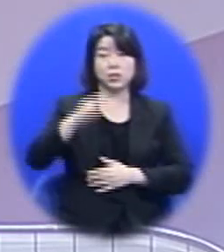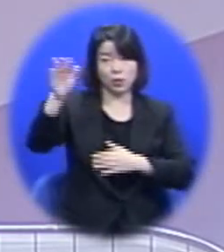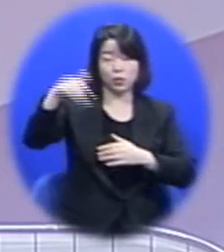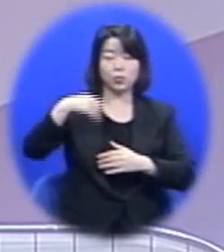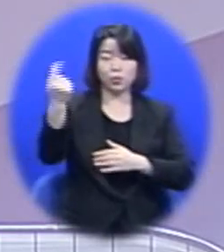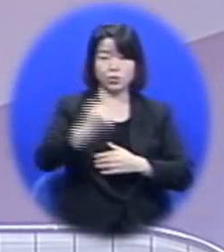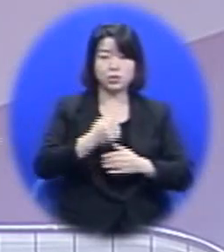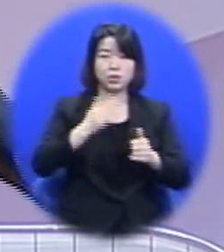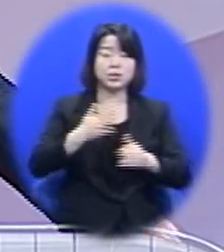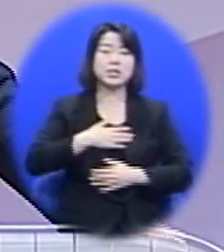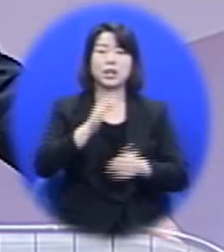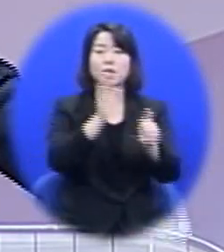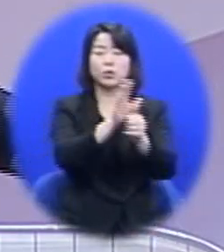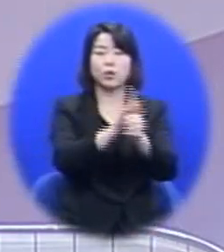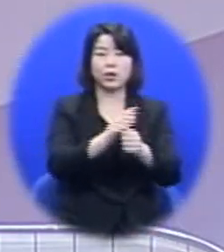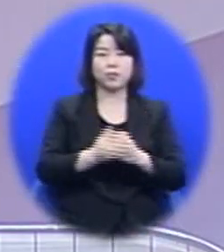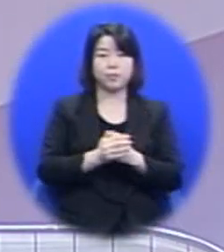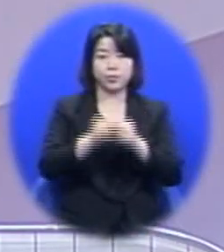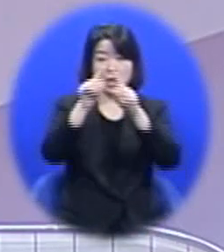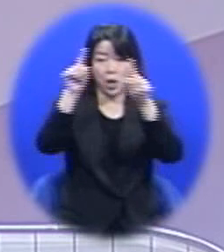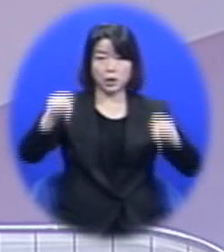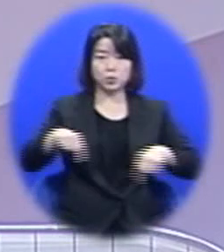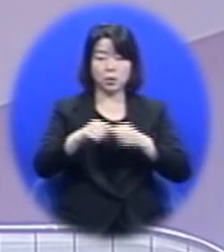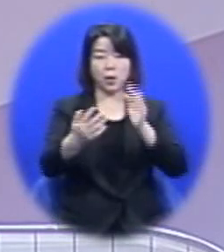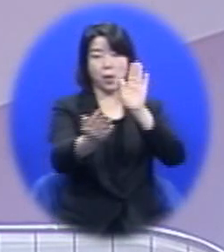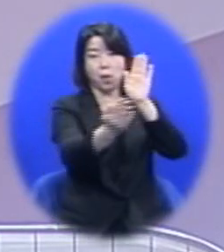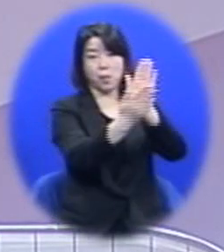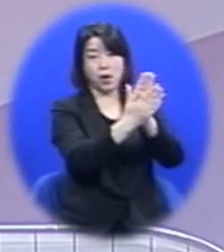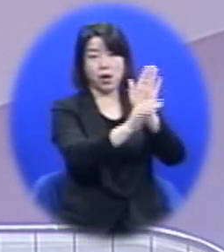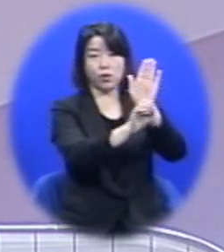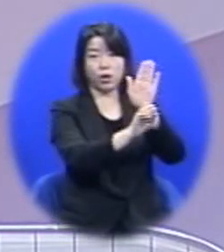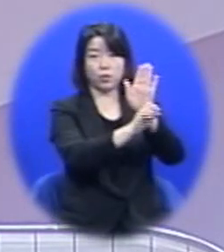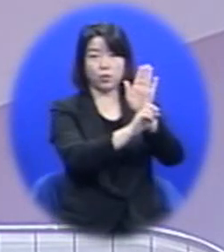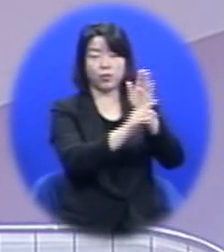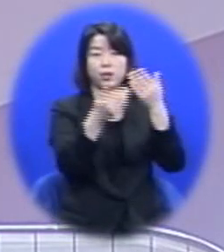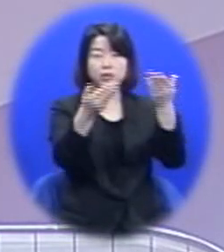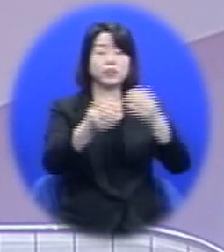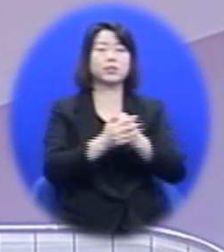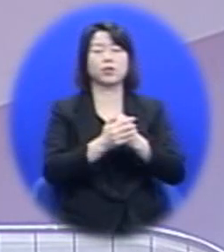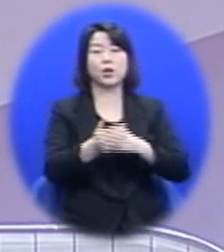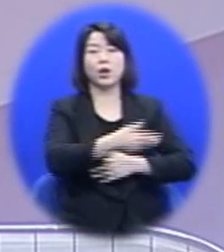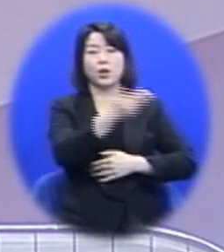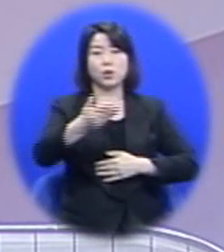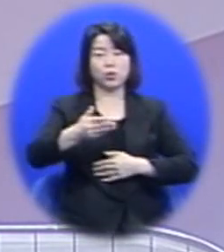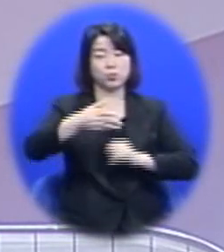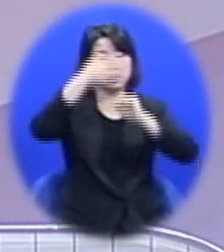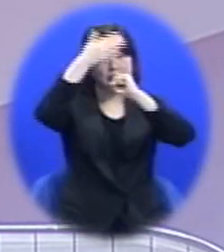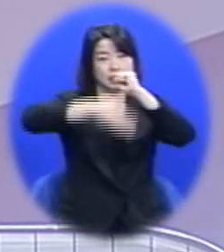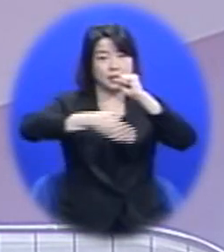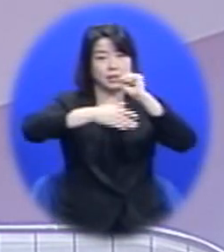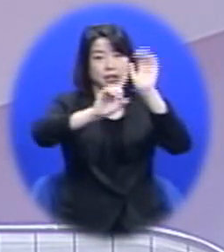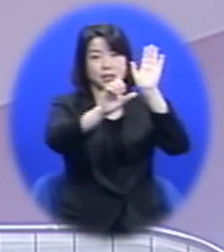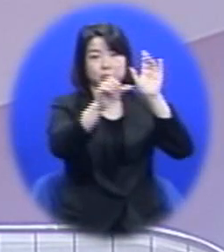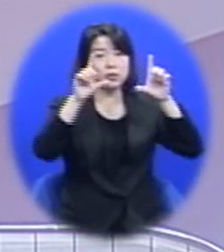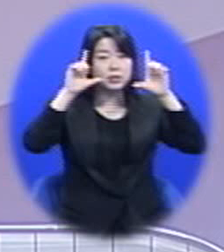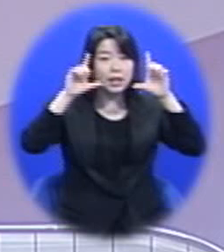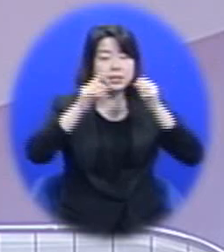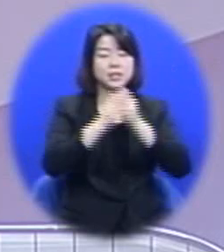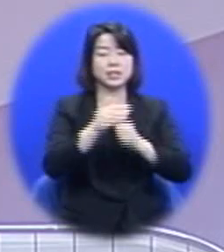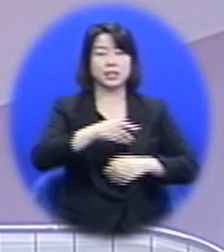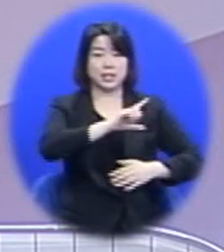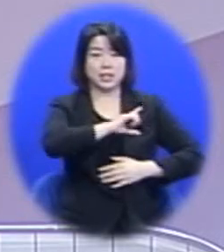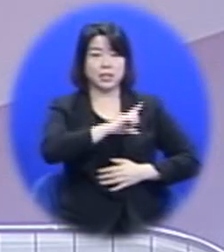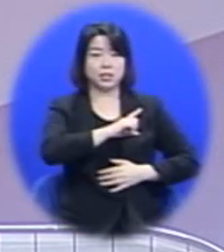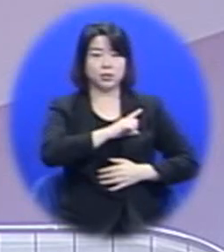도와드릴게요. 주보에 전면 광고 실어드릴게요. 여러분의 사진 그리고 여러분의 이름하고